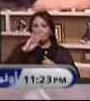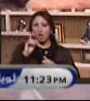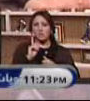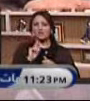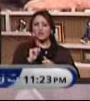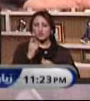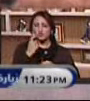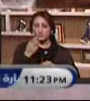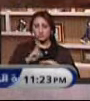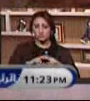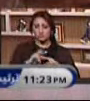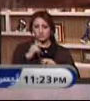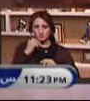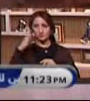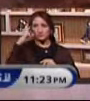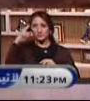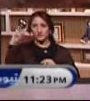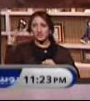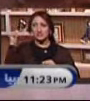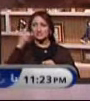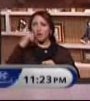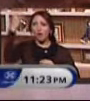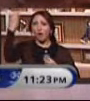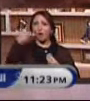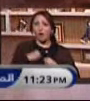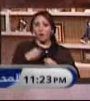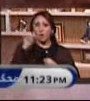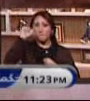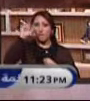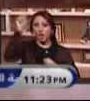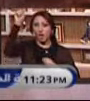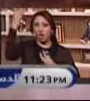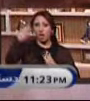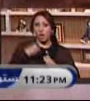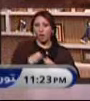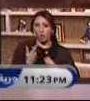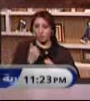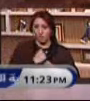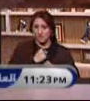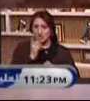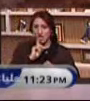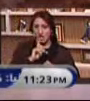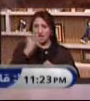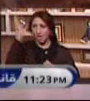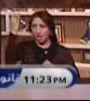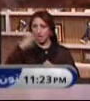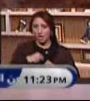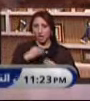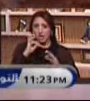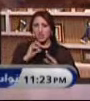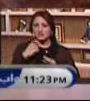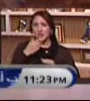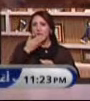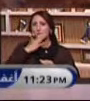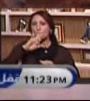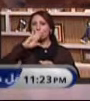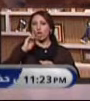لازم أكون كده، وأنسى أن الذي أعطاني إياها هو المنعم. فانشغال العبد